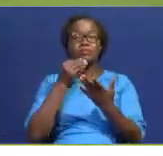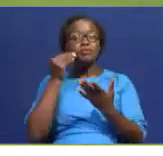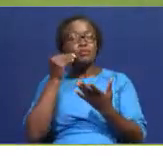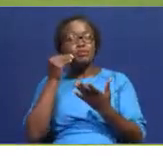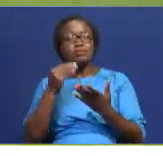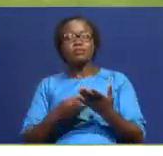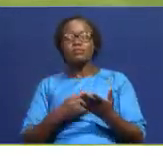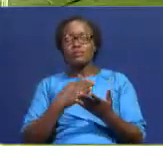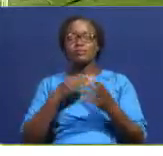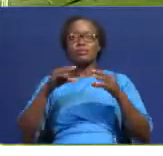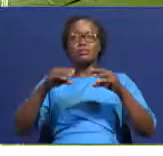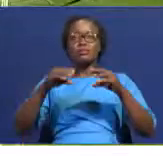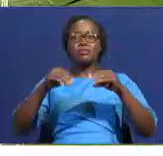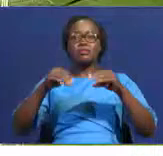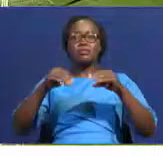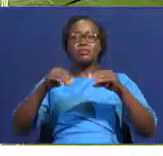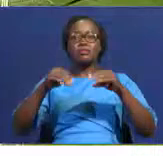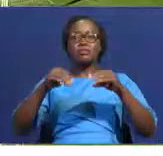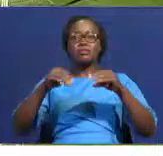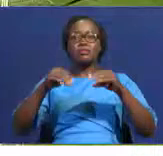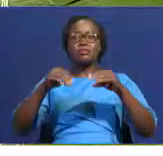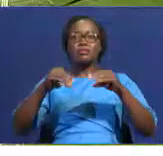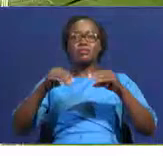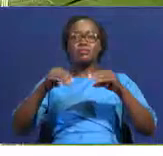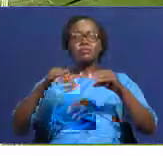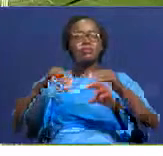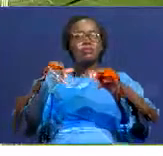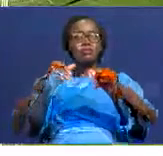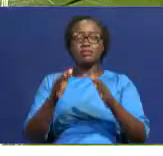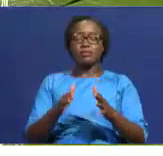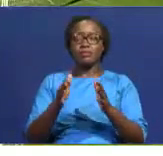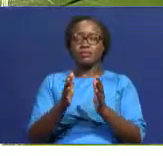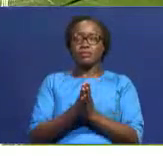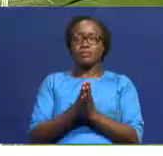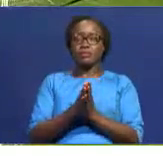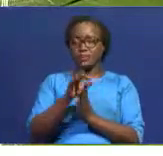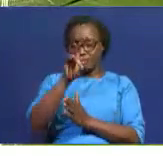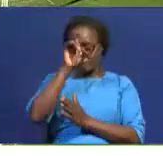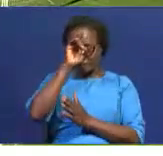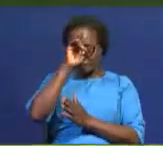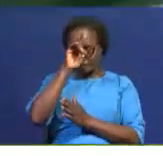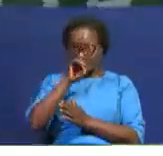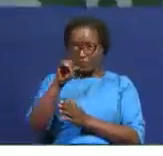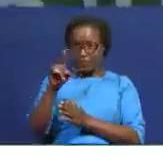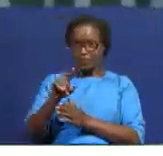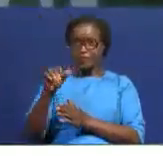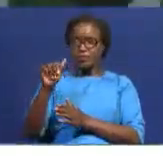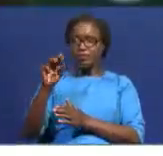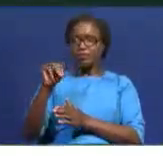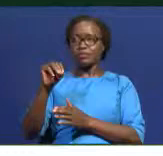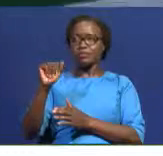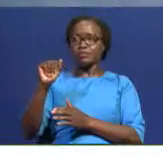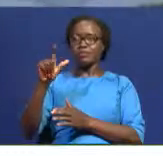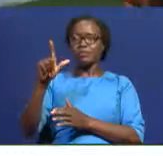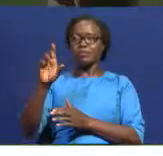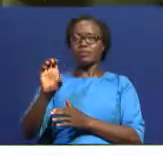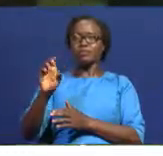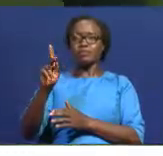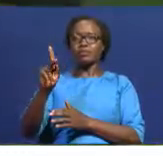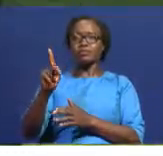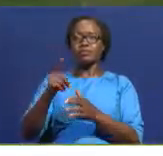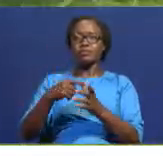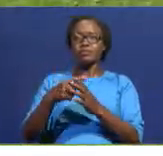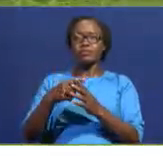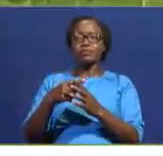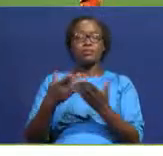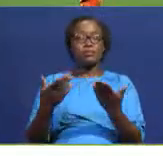ugenini atafuzu kwa raundi ya chuana na miamba wa Misri Zamalek. Iwapo Polisi itafuzu, basi itamenyana